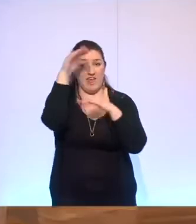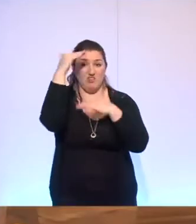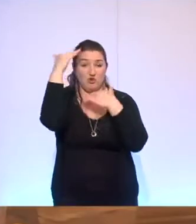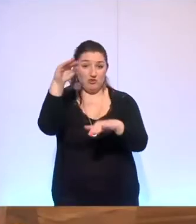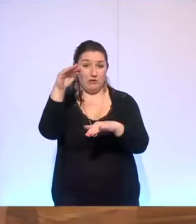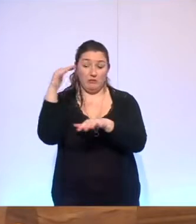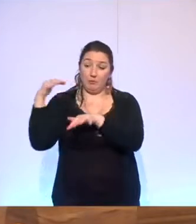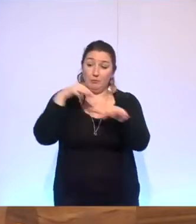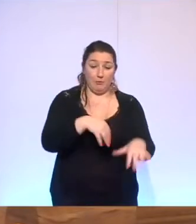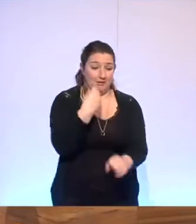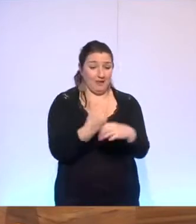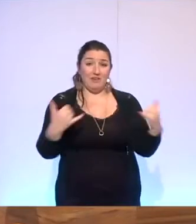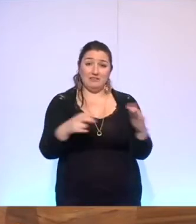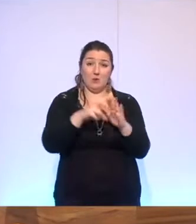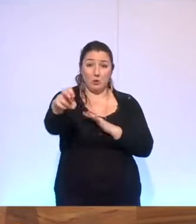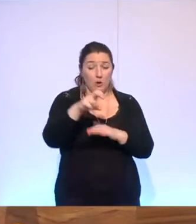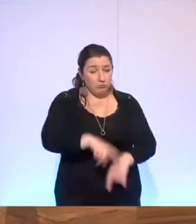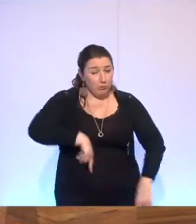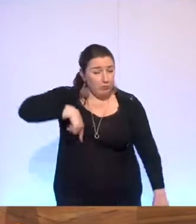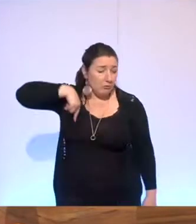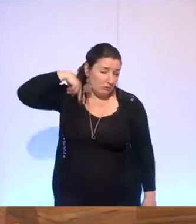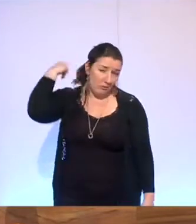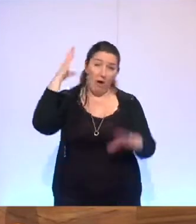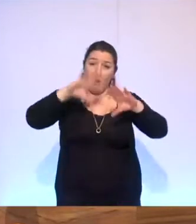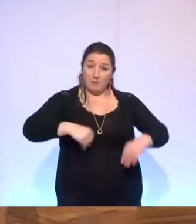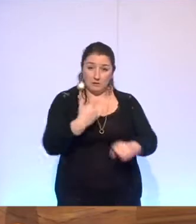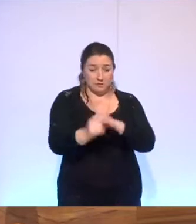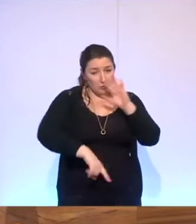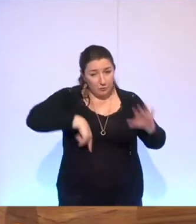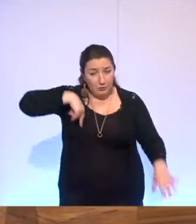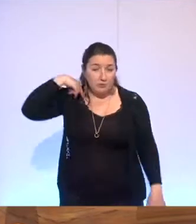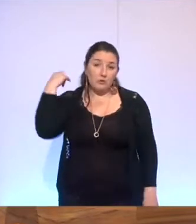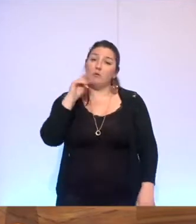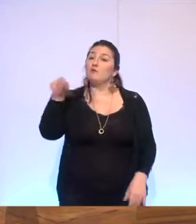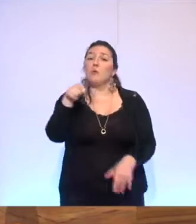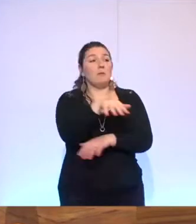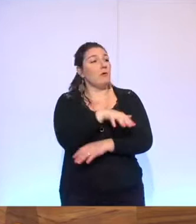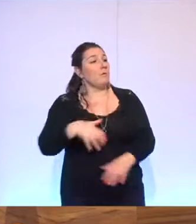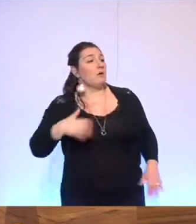à Grenoble et qui devraient être habilités à s'exprimer lors des scrutins locaux.